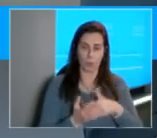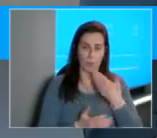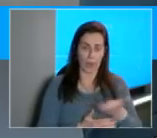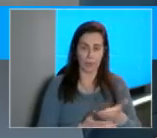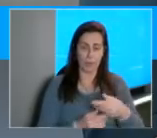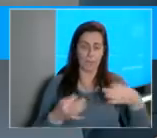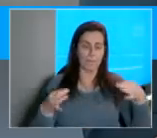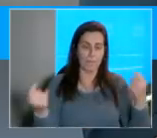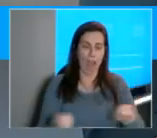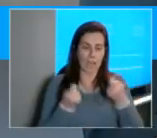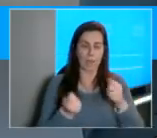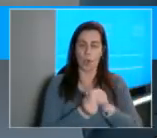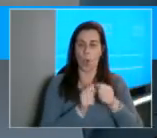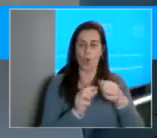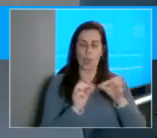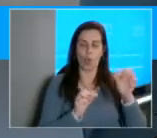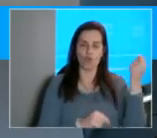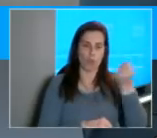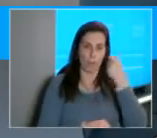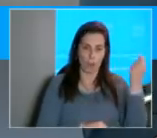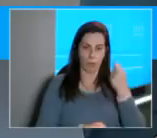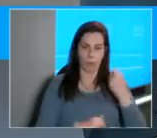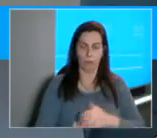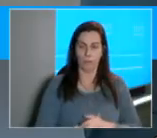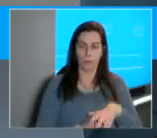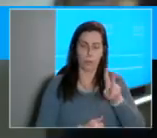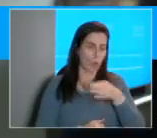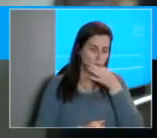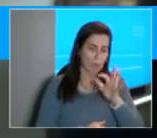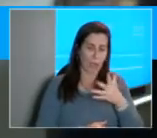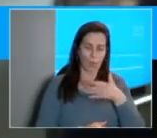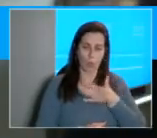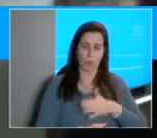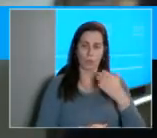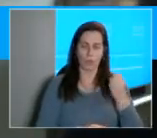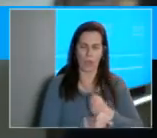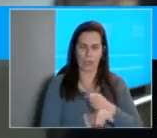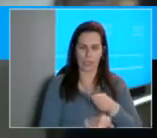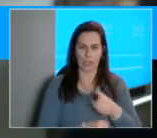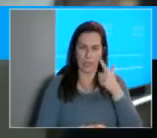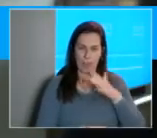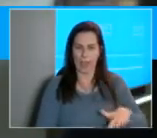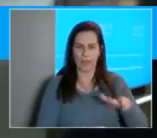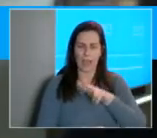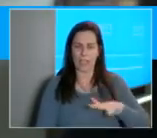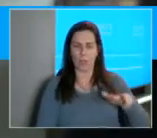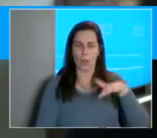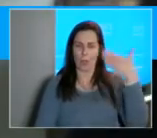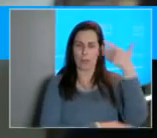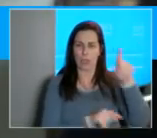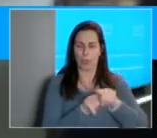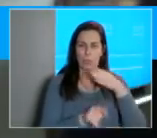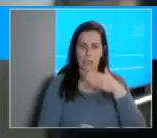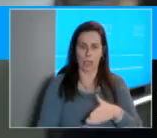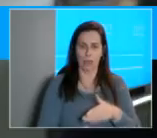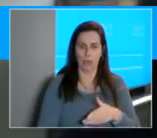לנו פליירים או נרות שבת או כל הדברים האלה. יש פה שאלה של איך אנחנו רוצים שהמרחב הציבורי יהיה במדינה כמו